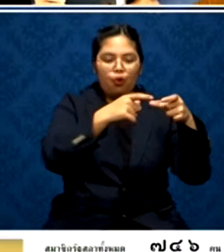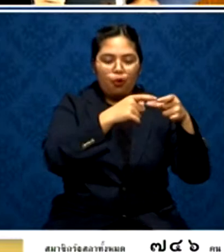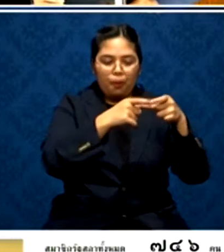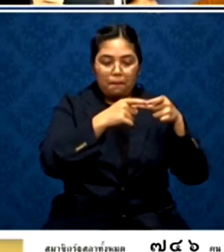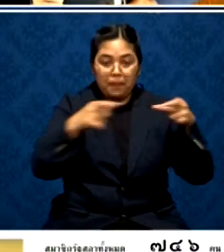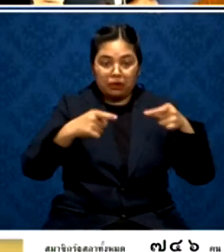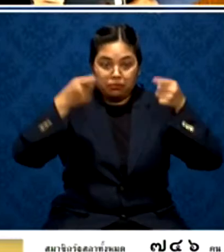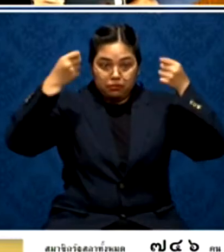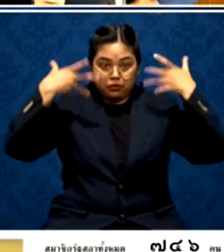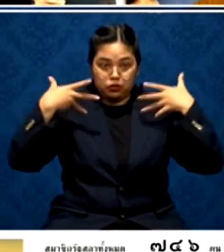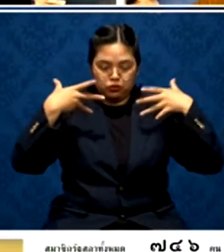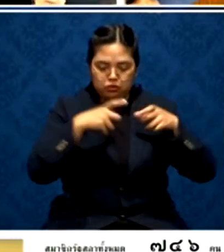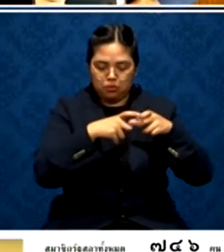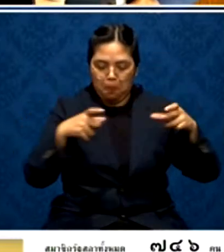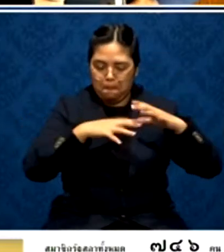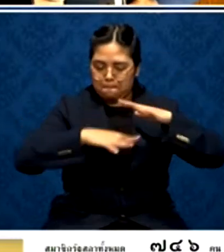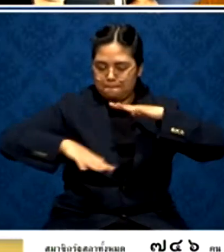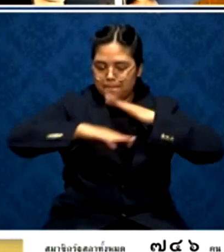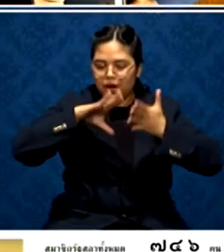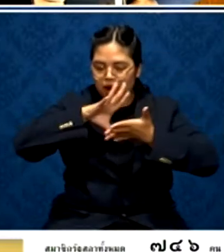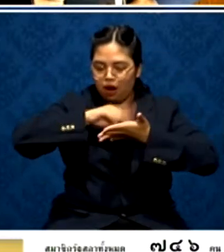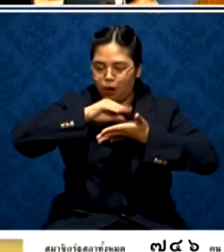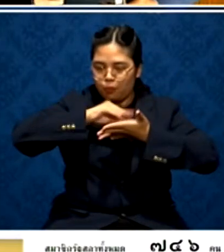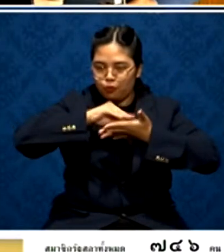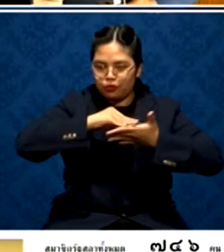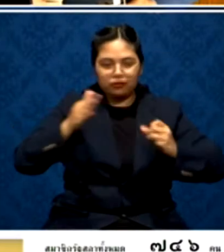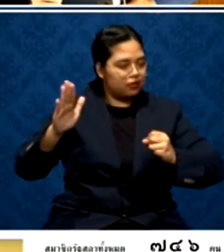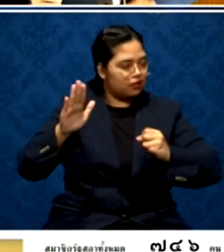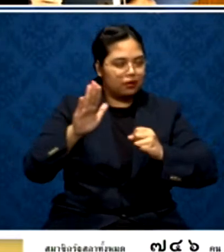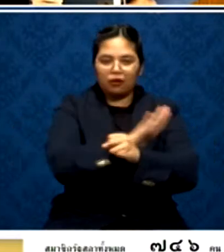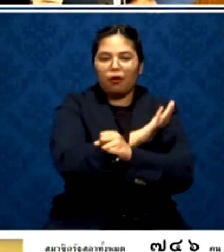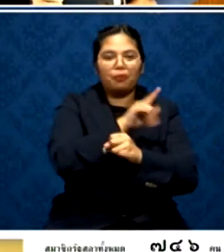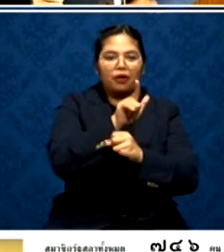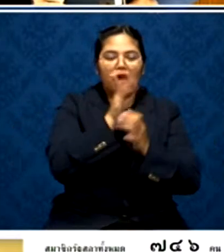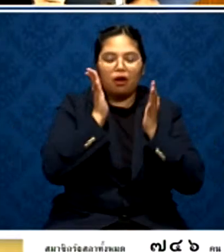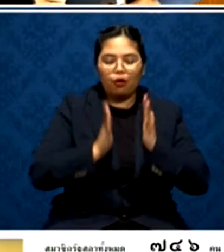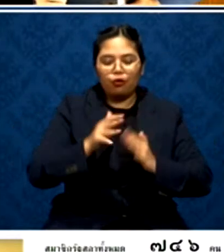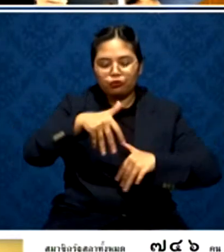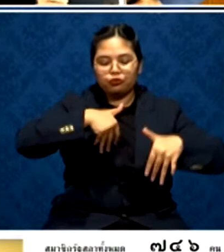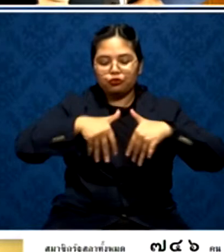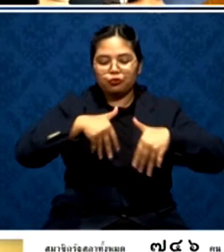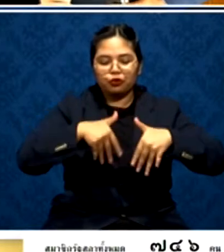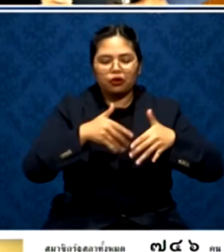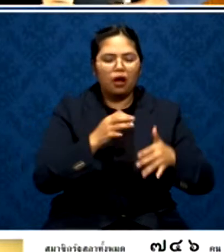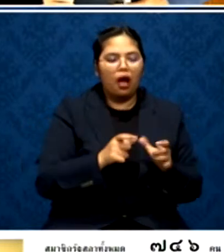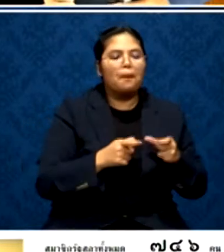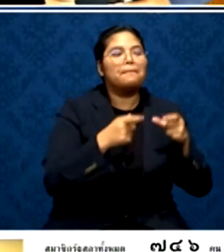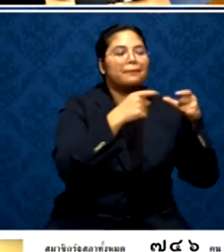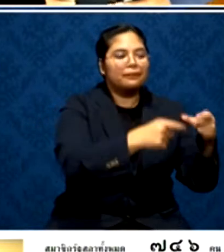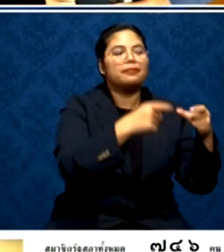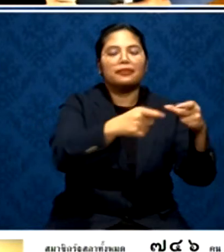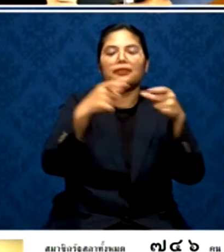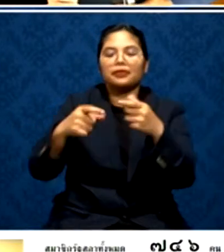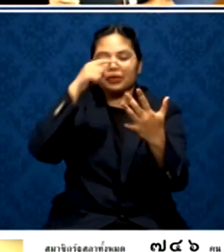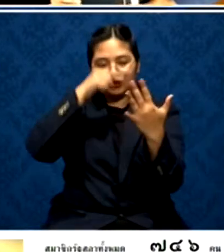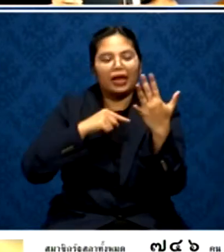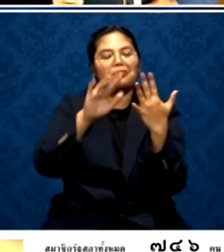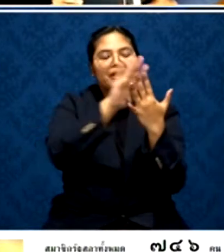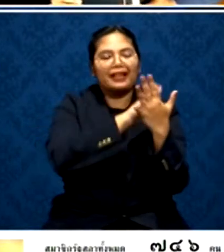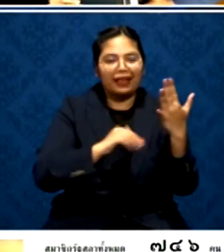นรากฐานข้อมูลที่มีความปลอดภัยเพื่อให้ประชาชนสามารถเข้ารับบริการได้ทุกที่ทั่วประเทศไ